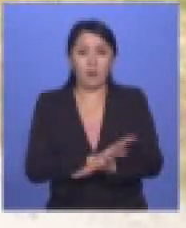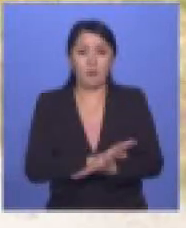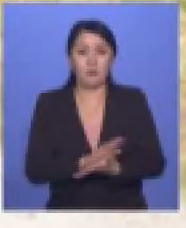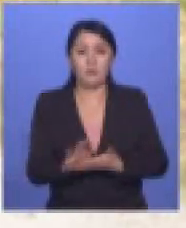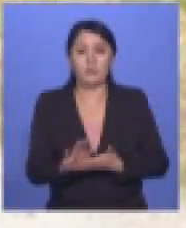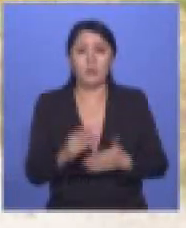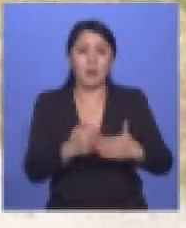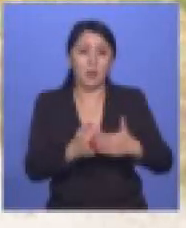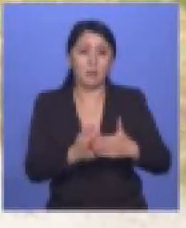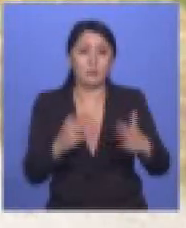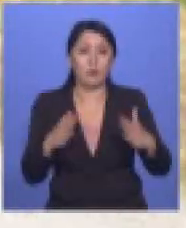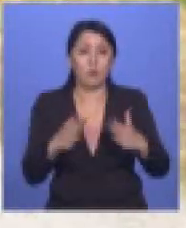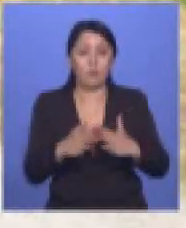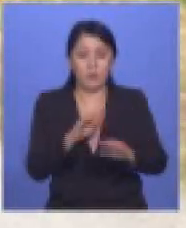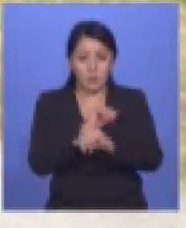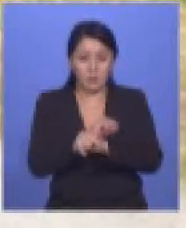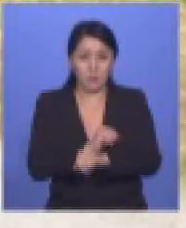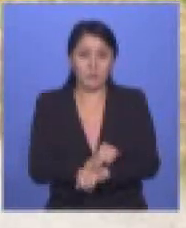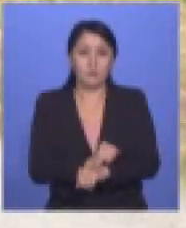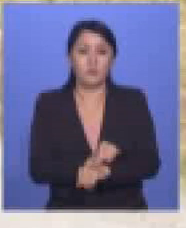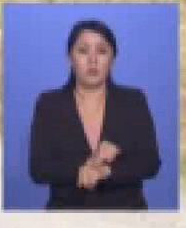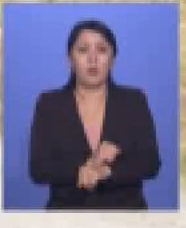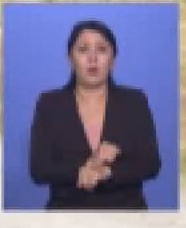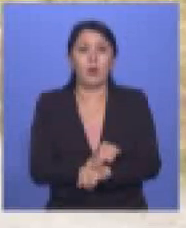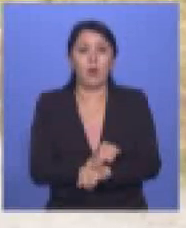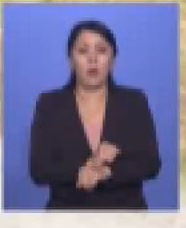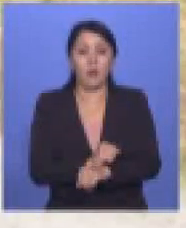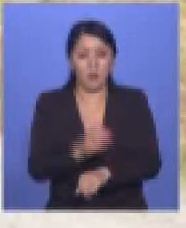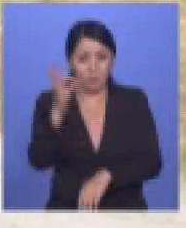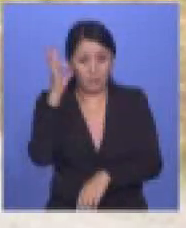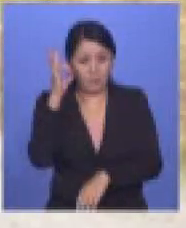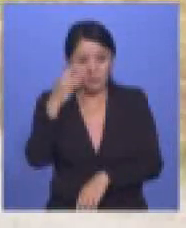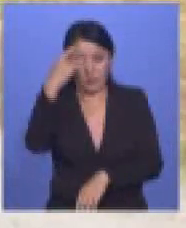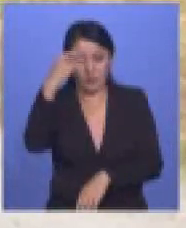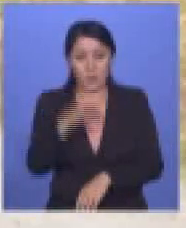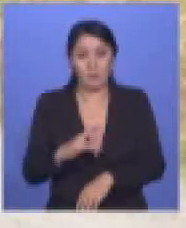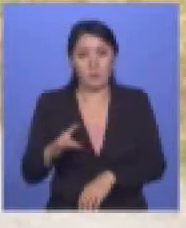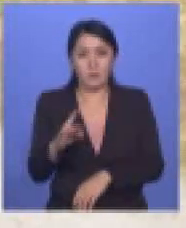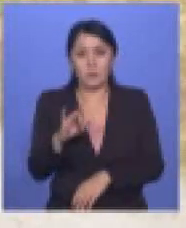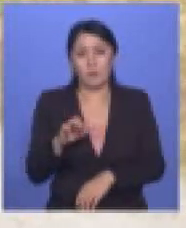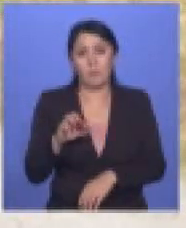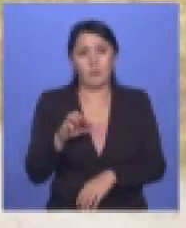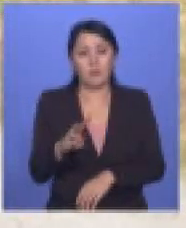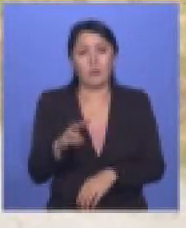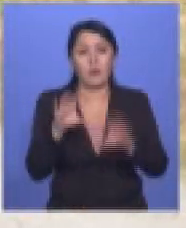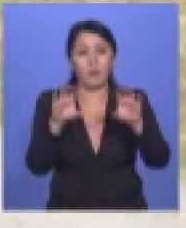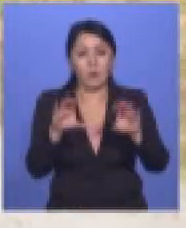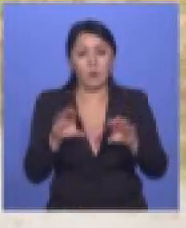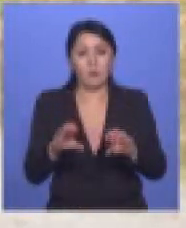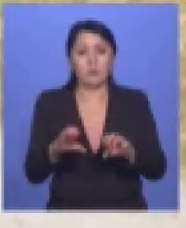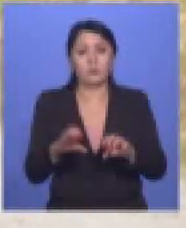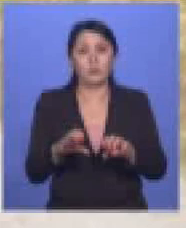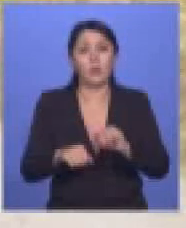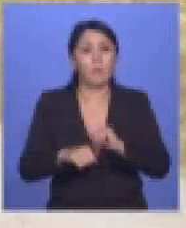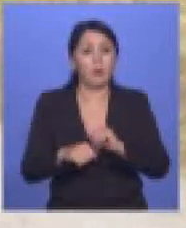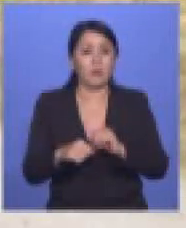үй маңайында сақтауды шақырамыз. Сонымен қатар Қазақстан Республикасының әкімшілік кодексінің құқық